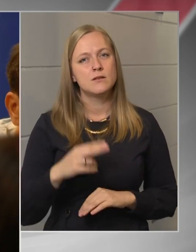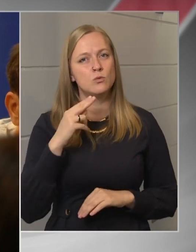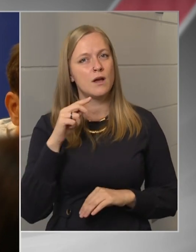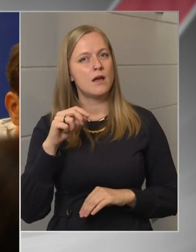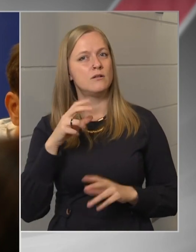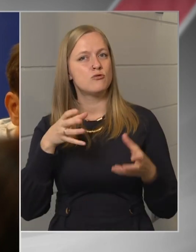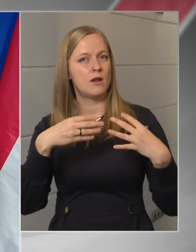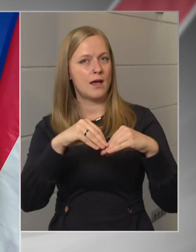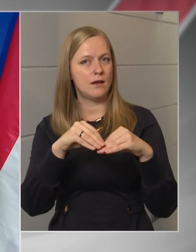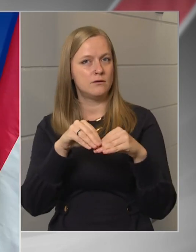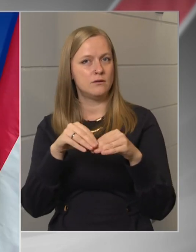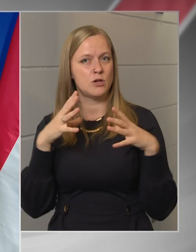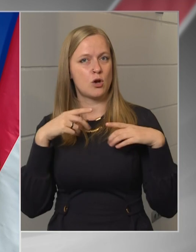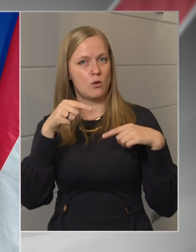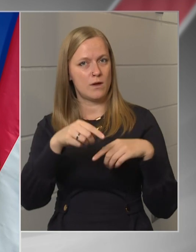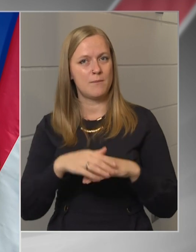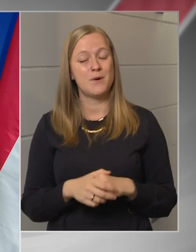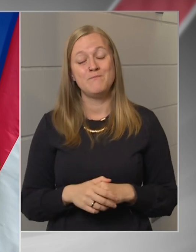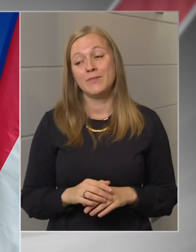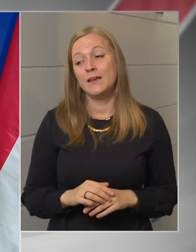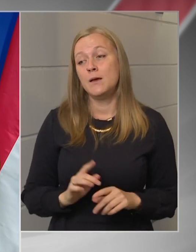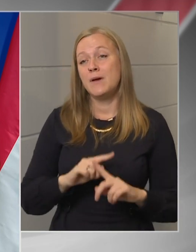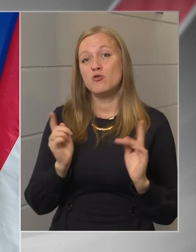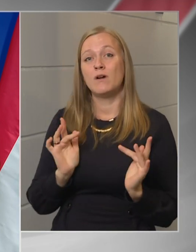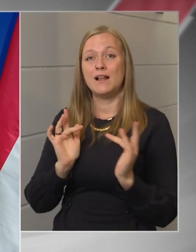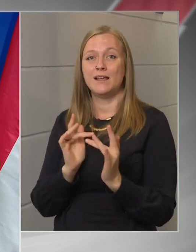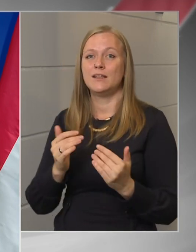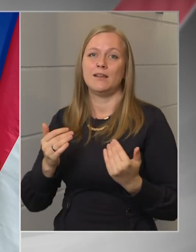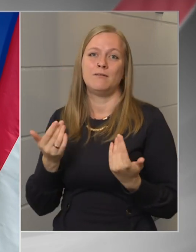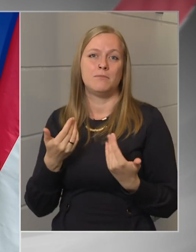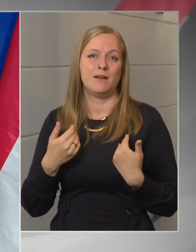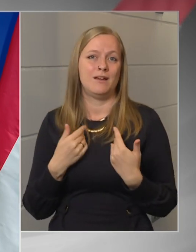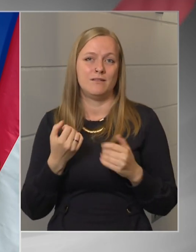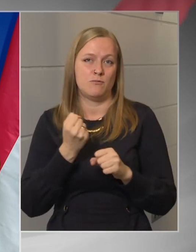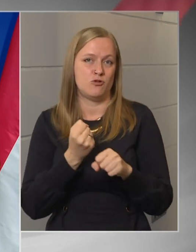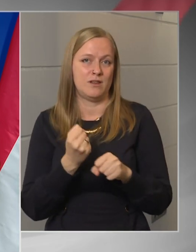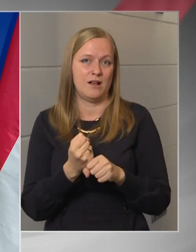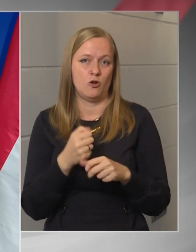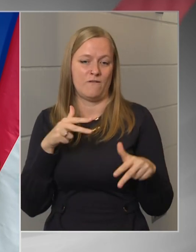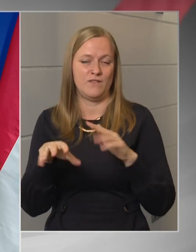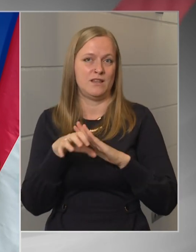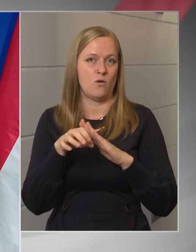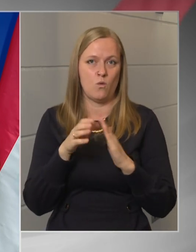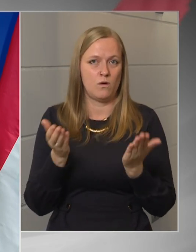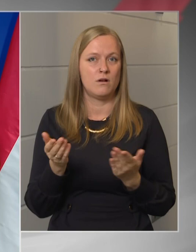Ittán szemben másokkal nem készítek a miniszterelnök külföldi tartózkodásra a videókat, azért azt mikor készült, nem tudom, de azt